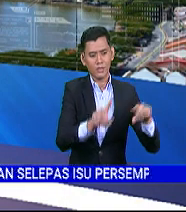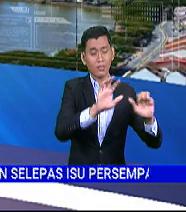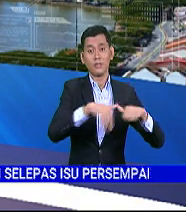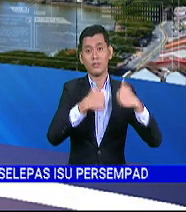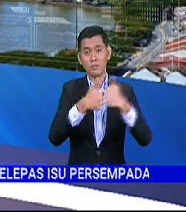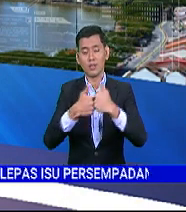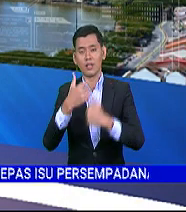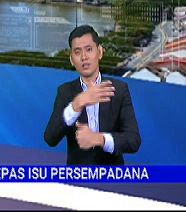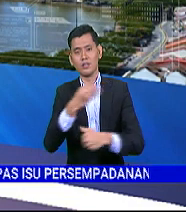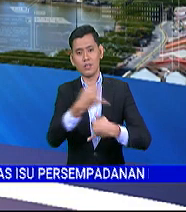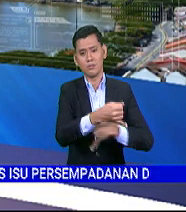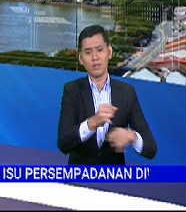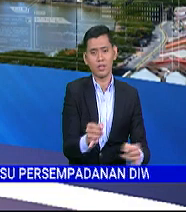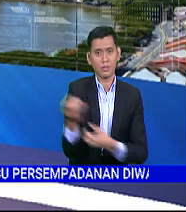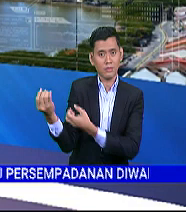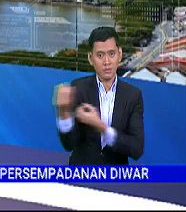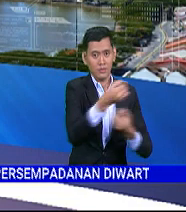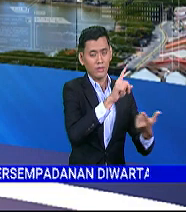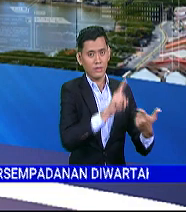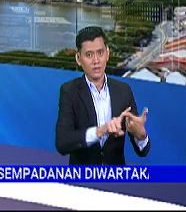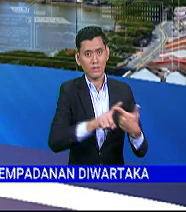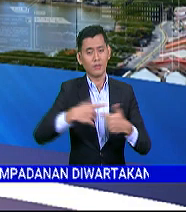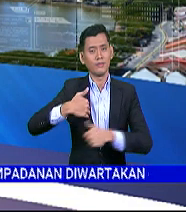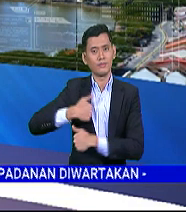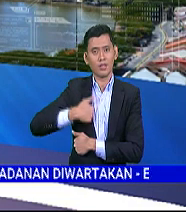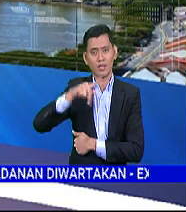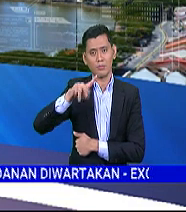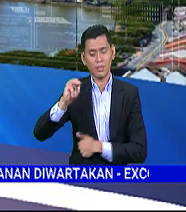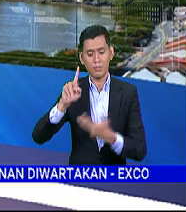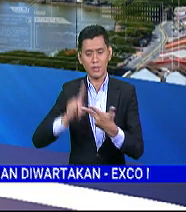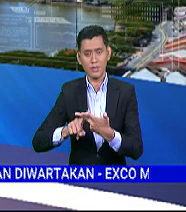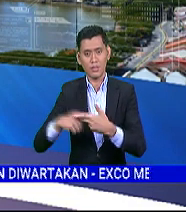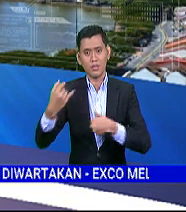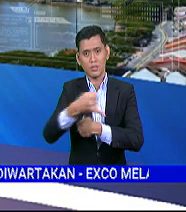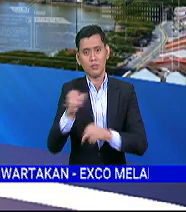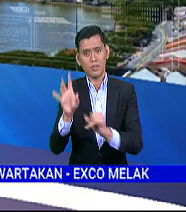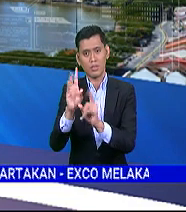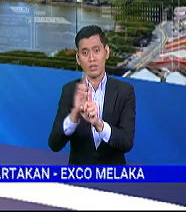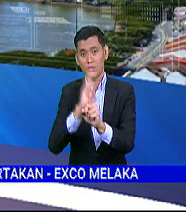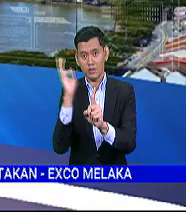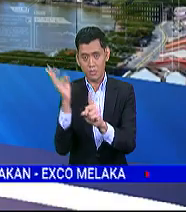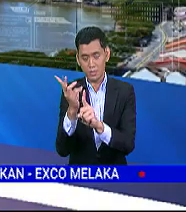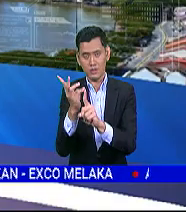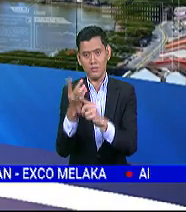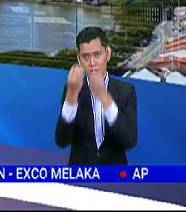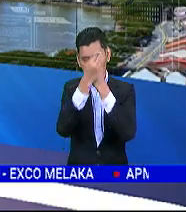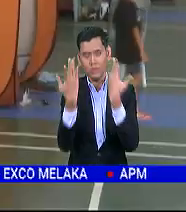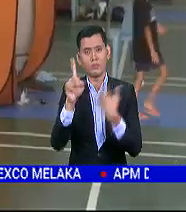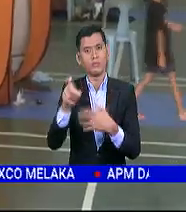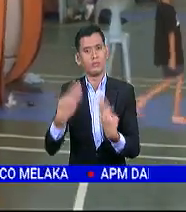agensi antaranya Jabatan Bomba dan Penyelamat, Angkatan Pertahanan Awam dan Jabatan Kebajikan Masyarakat.